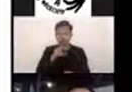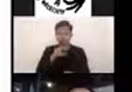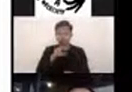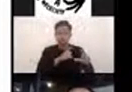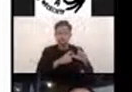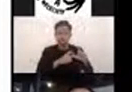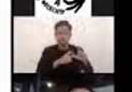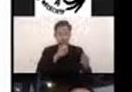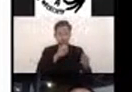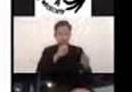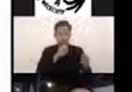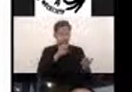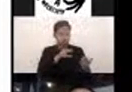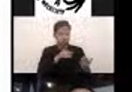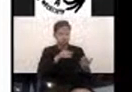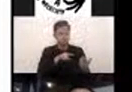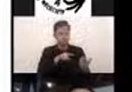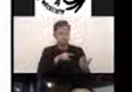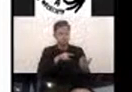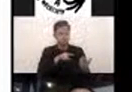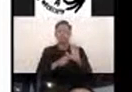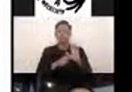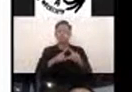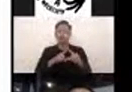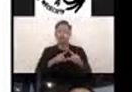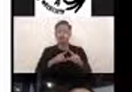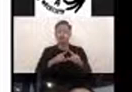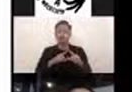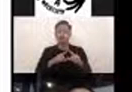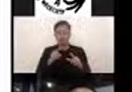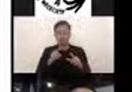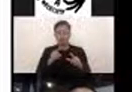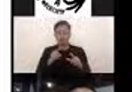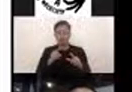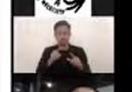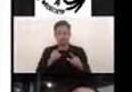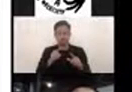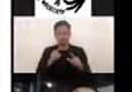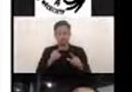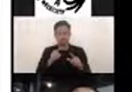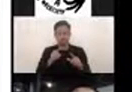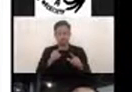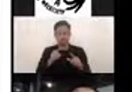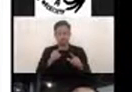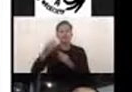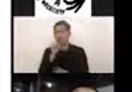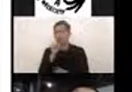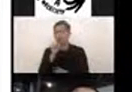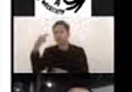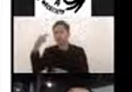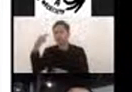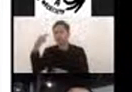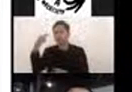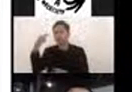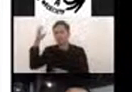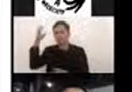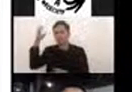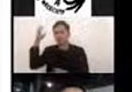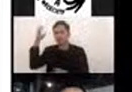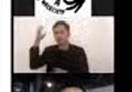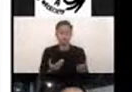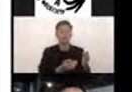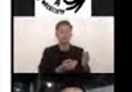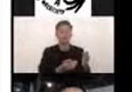itu masih menjadi PR besar yang harus dijawab oleh pemerintah maupun kalangan